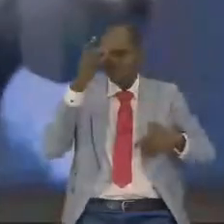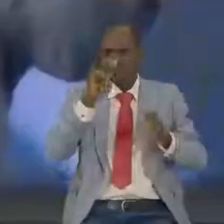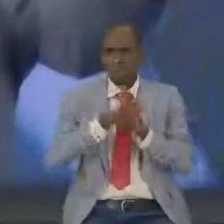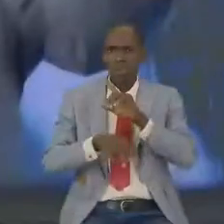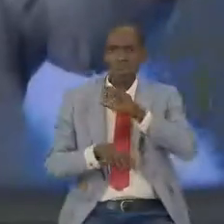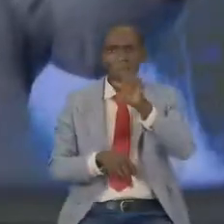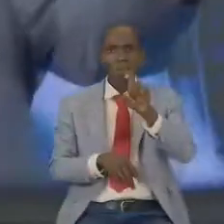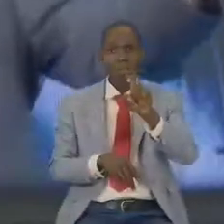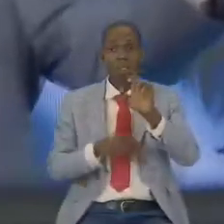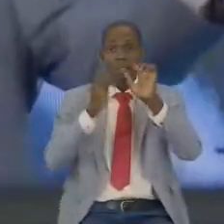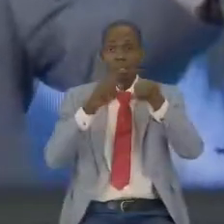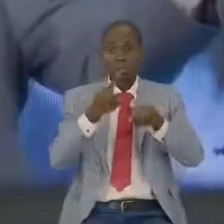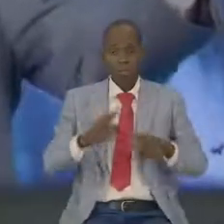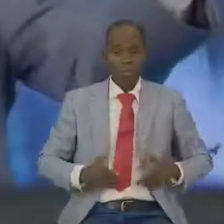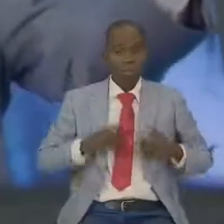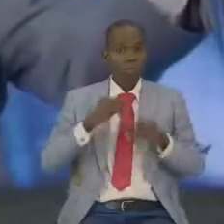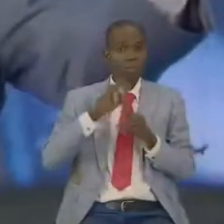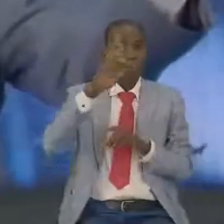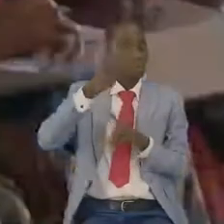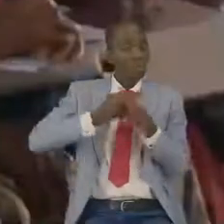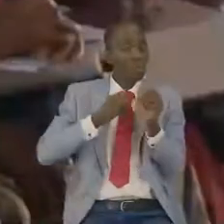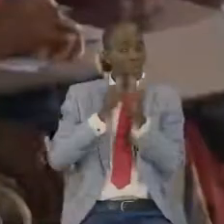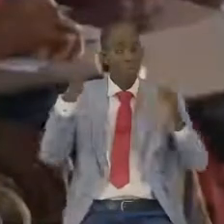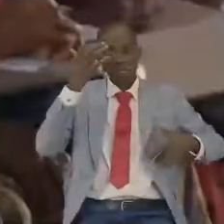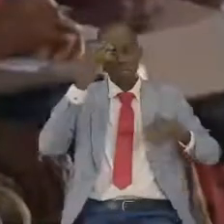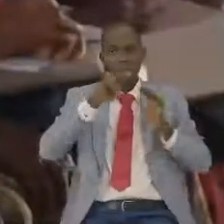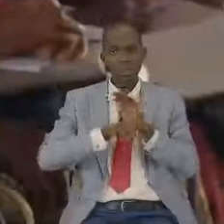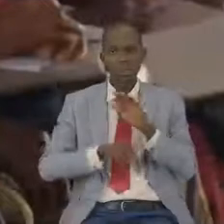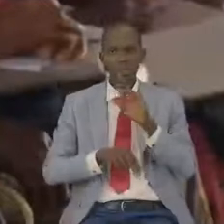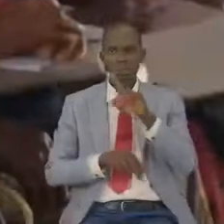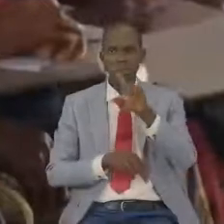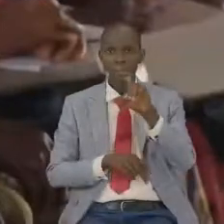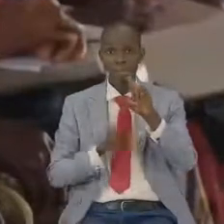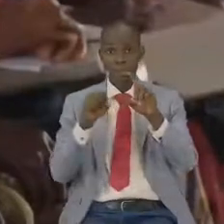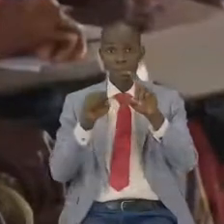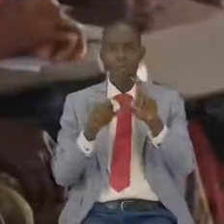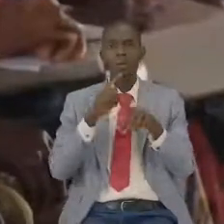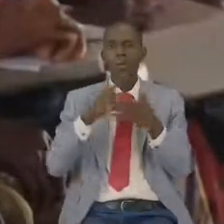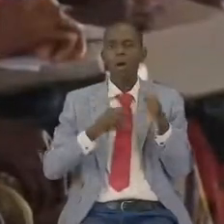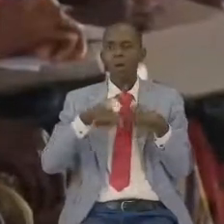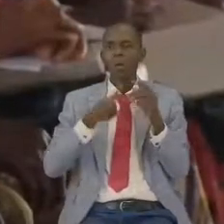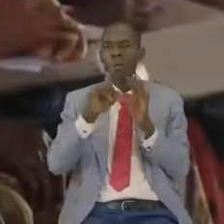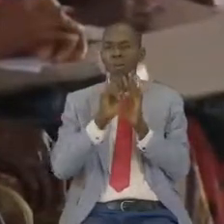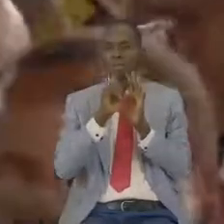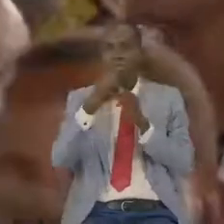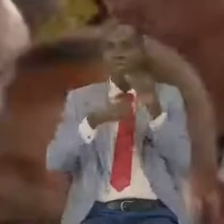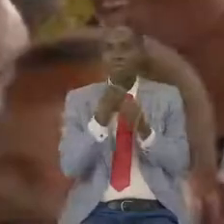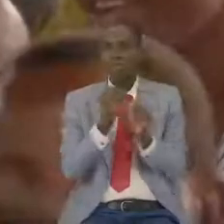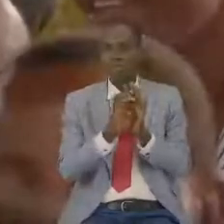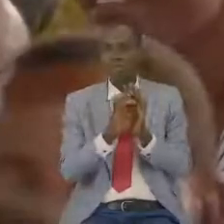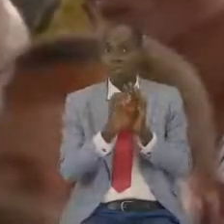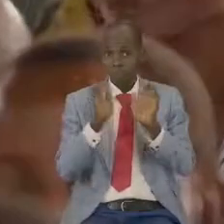moins la moitié de l'année sans maladie? Et 1 an? Et le reste de ta vie?